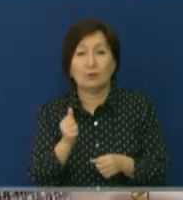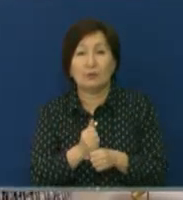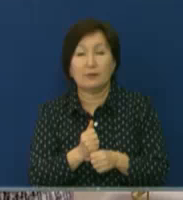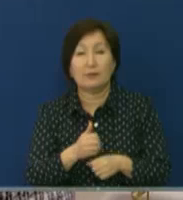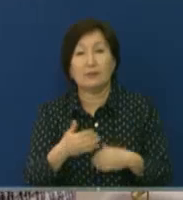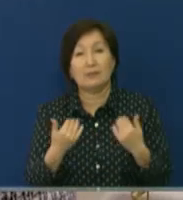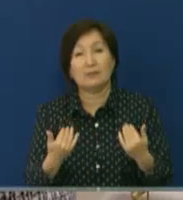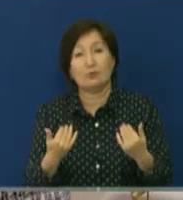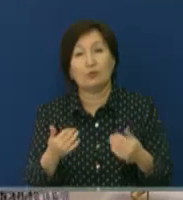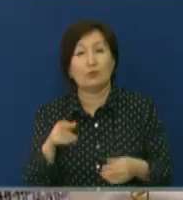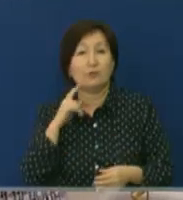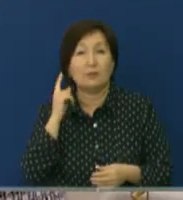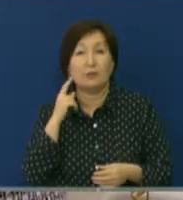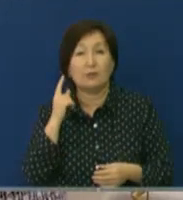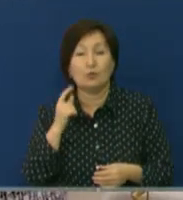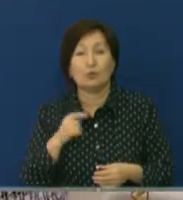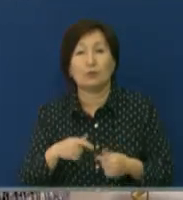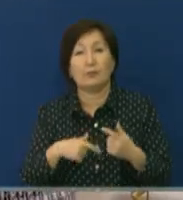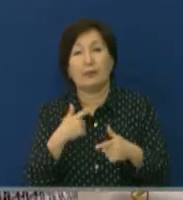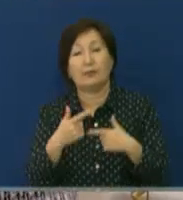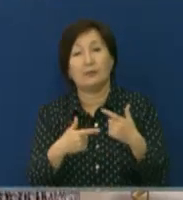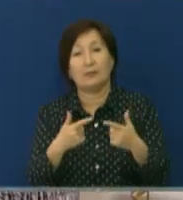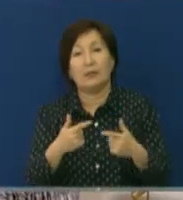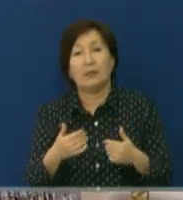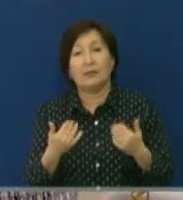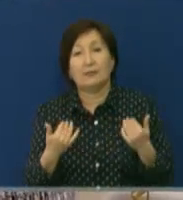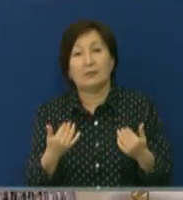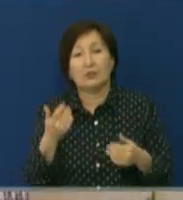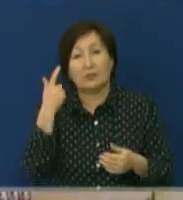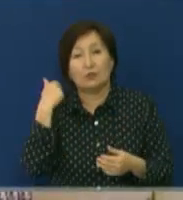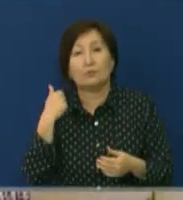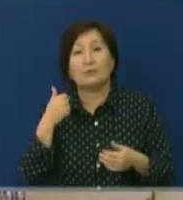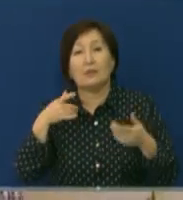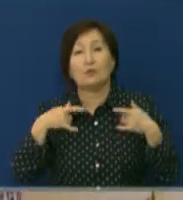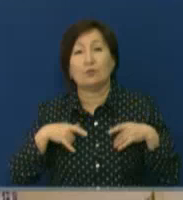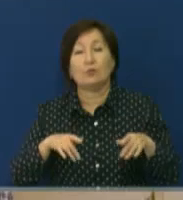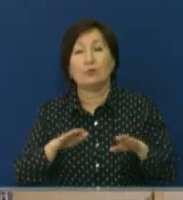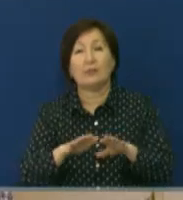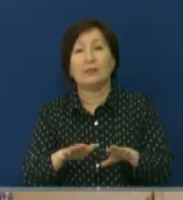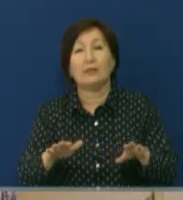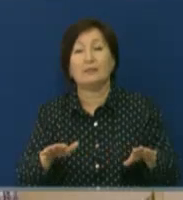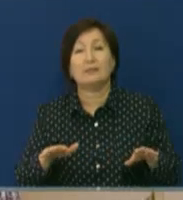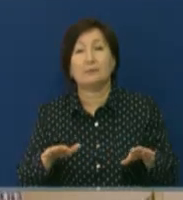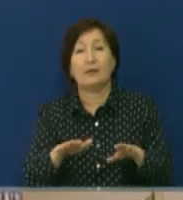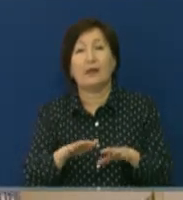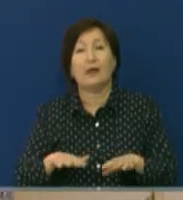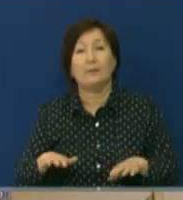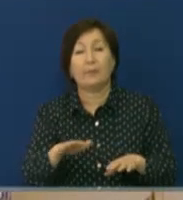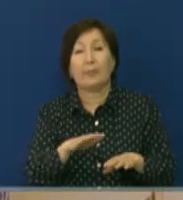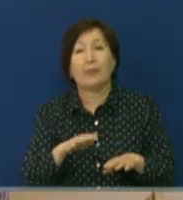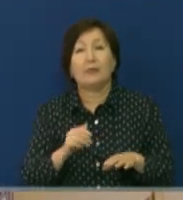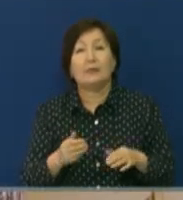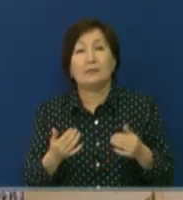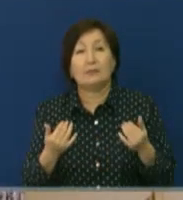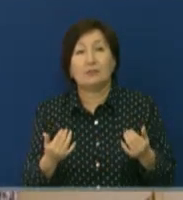понимает что такое страна что такое родная земля здесь столько много материала столько печатных листов есть опубликованные